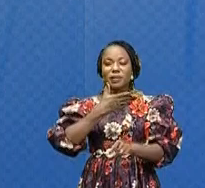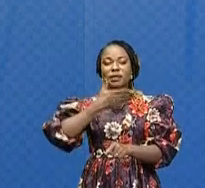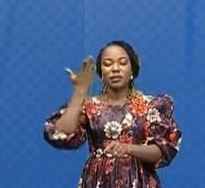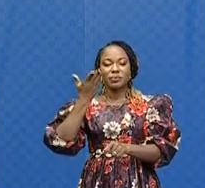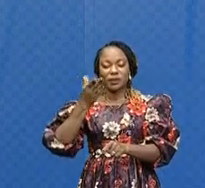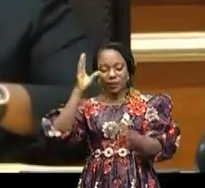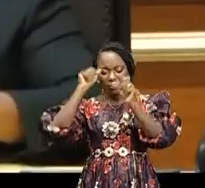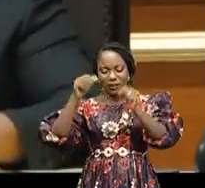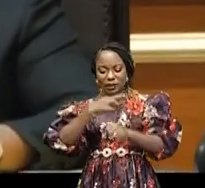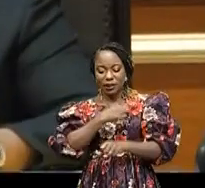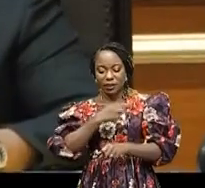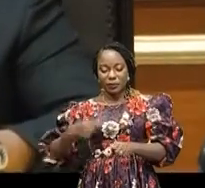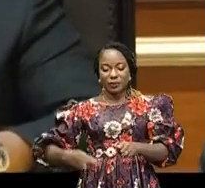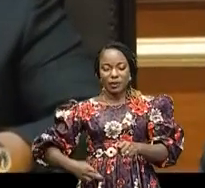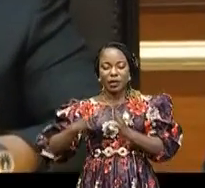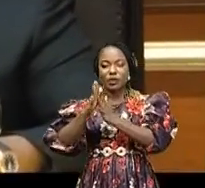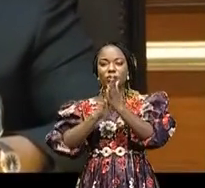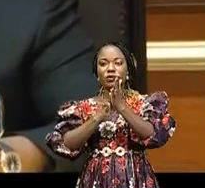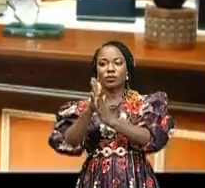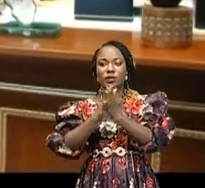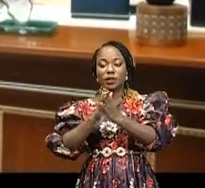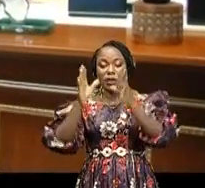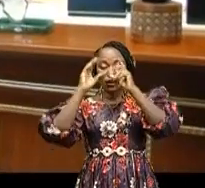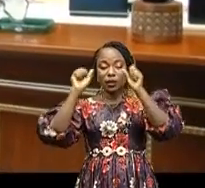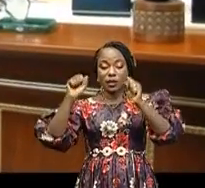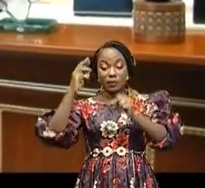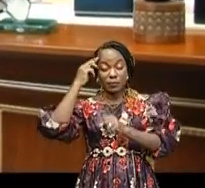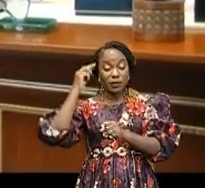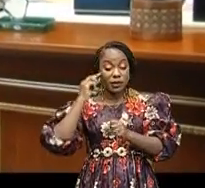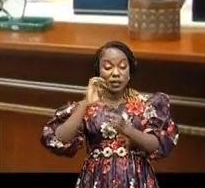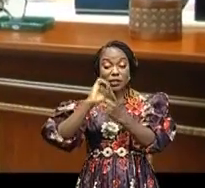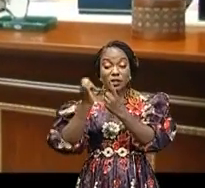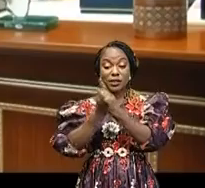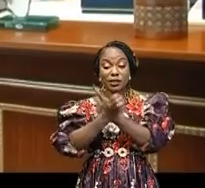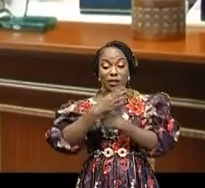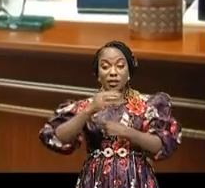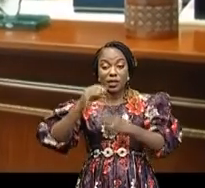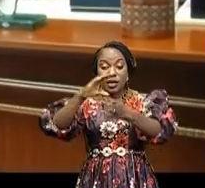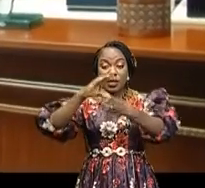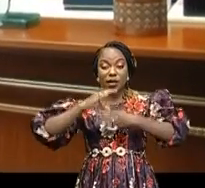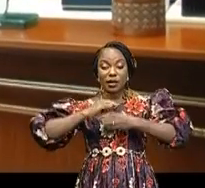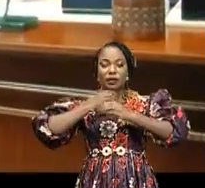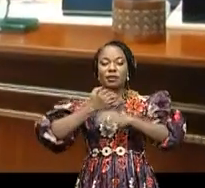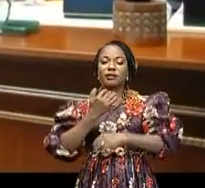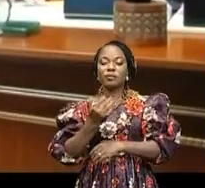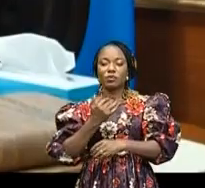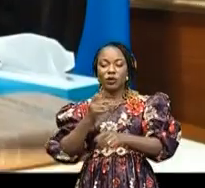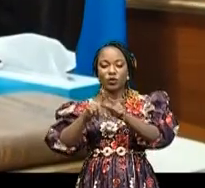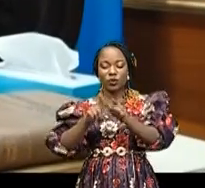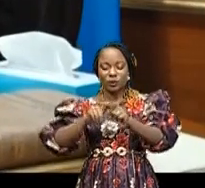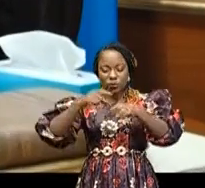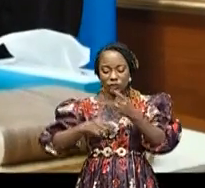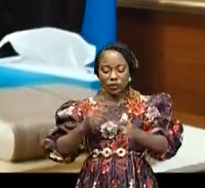de la République a souhaité que le gouvernement, à travers le ministère de la Culture, Arts et Patrimoine, entame des